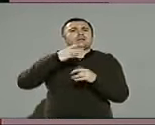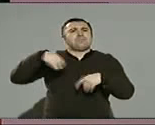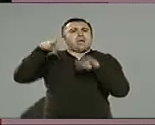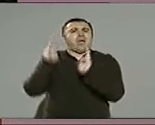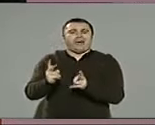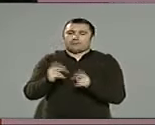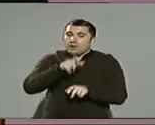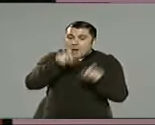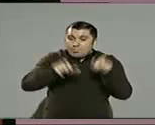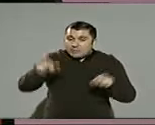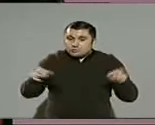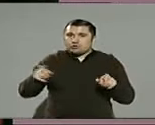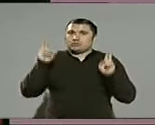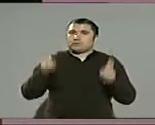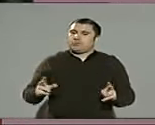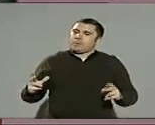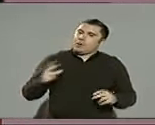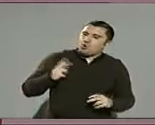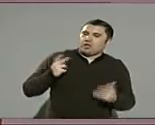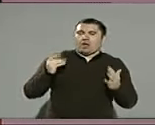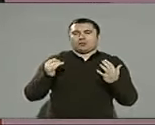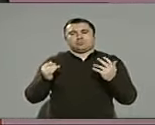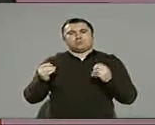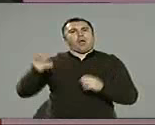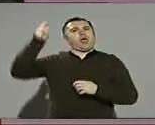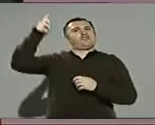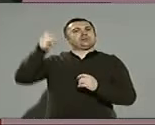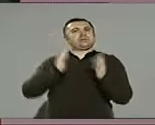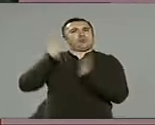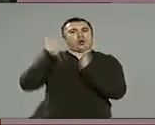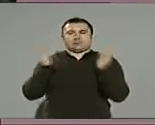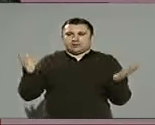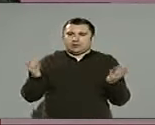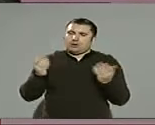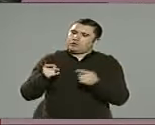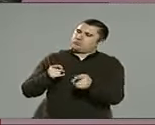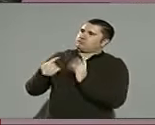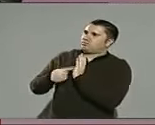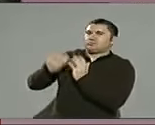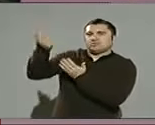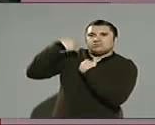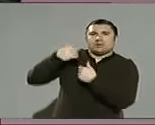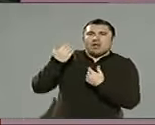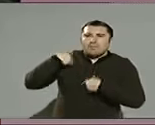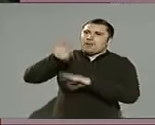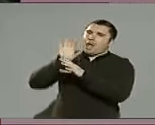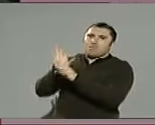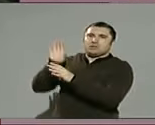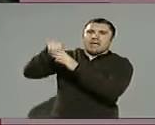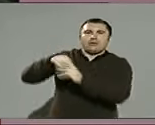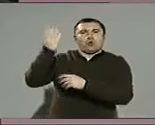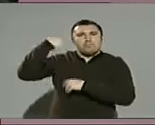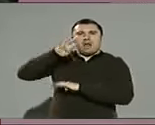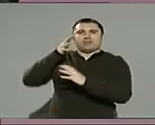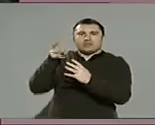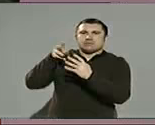In dieser kulturellen Mehrheit geht es um die Menschen, die von einer modernen und erwachsenen Demokratie mehr Beteiligung, mehr Transparenz und mehr